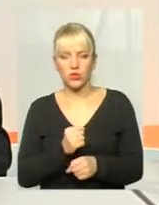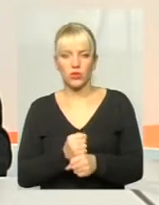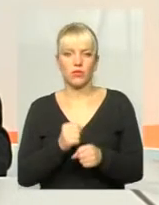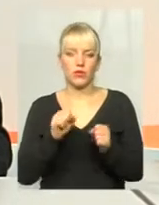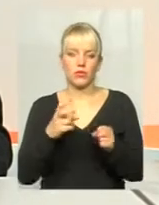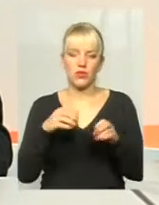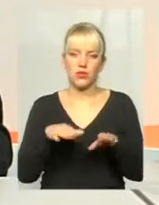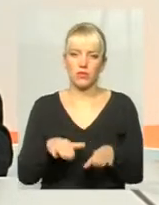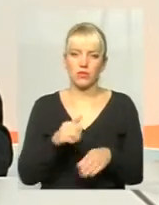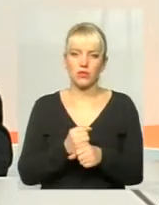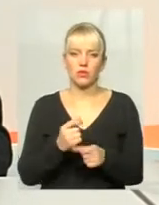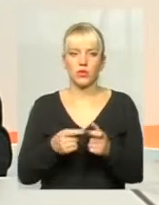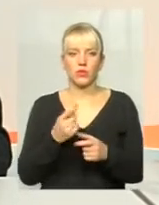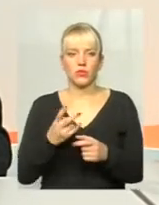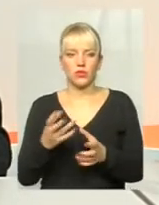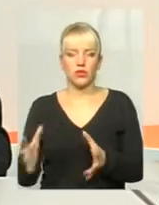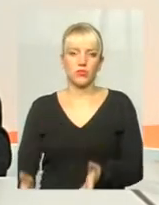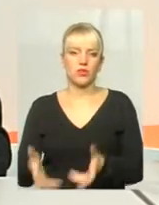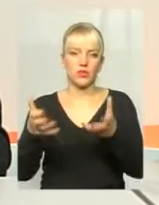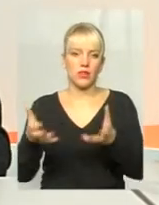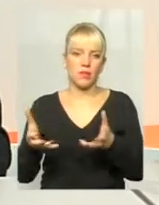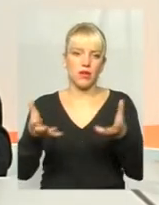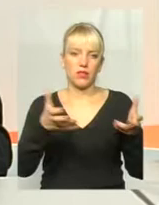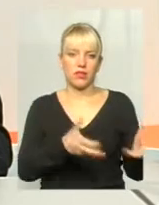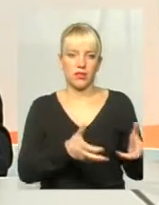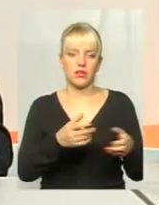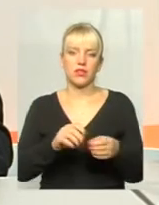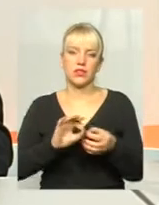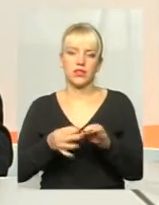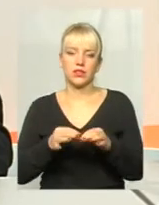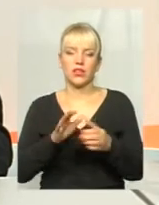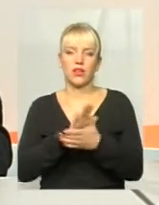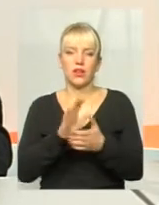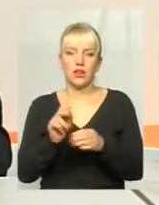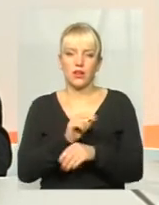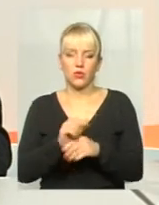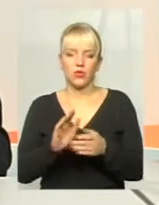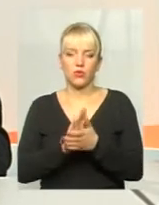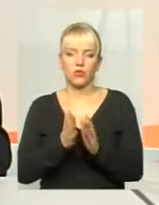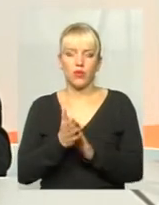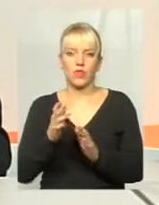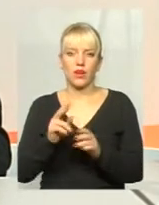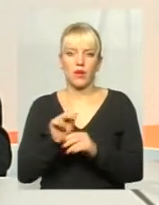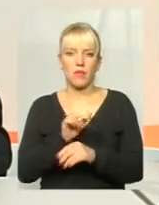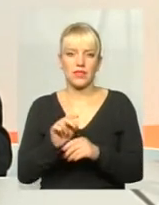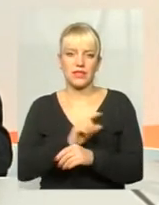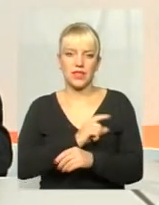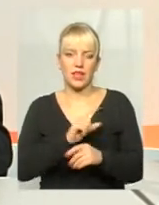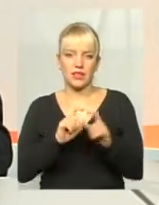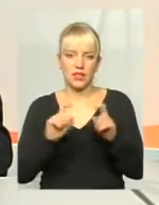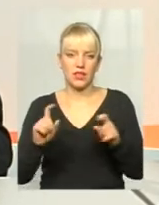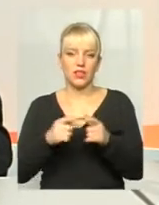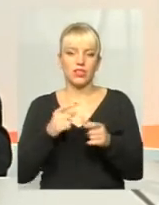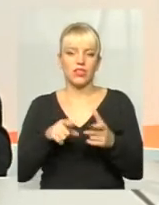на місці, чи потрібно знімати більш складний ремонт в умовах майстерні, чи цей прилад взагалі вже не підлягає ремонту.